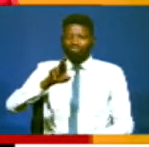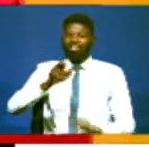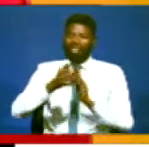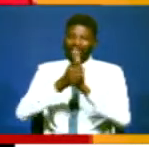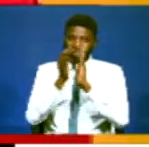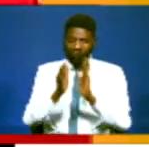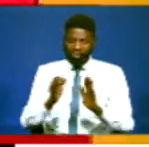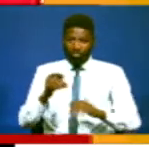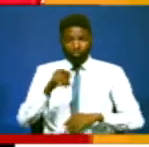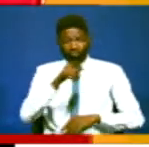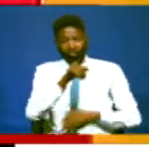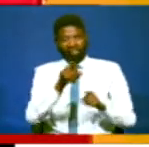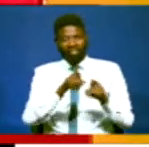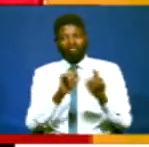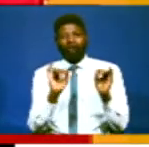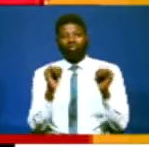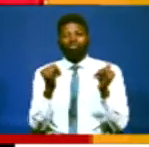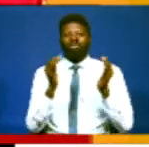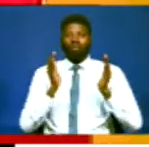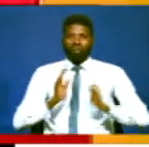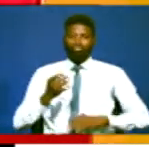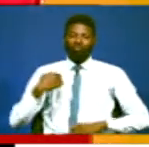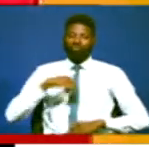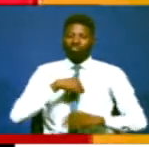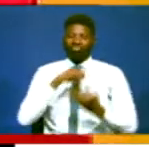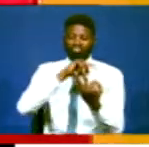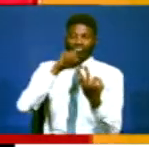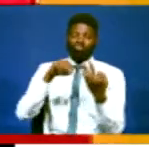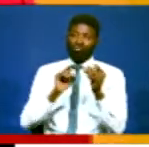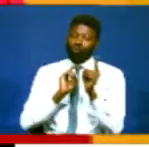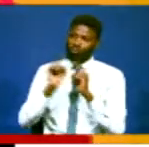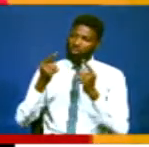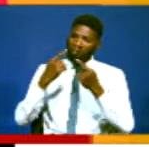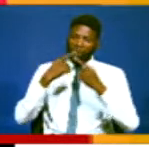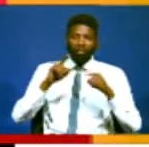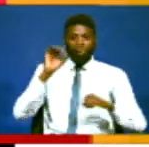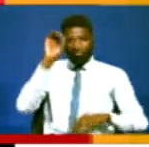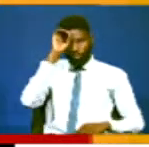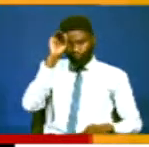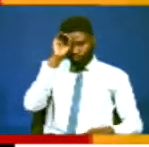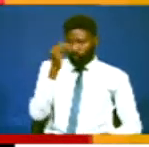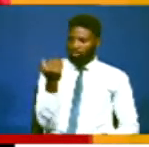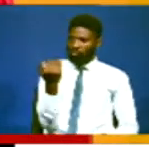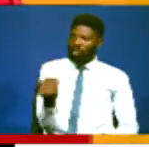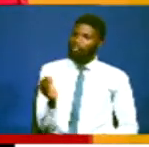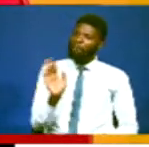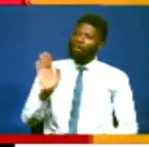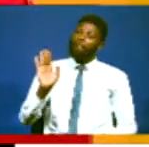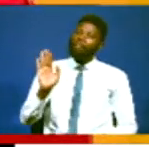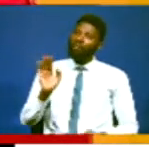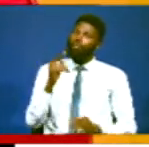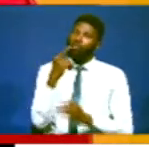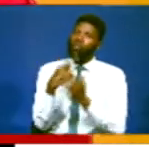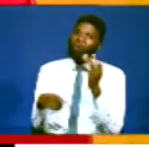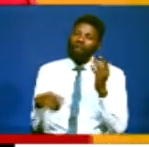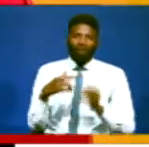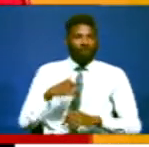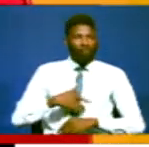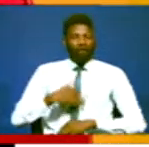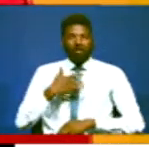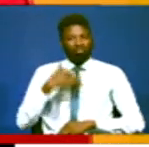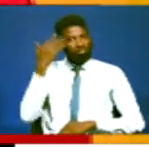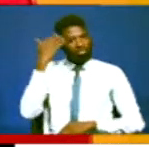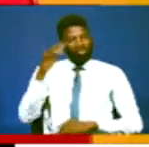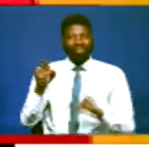hapa hatujui yule mtoto anahisi vipi kuhusiana na safari ambayo ameelekezwa kufuata. Ni kama mgonjwa